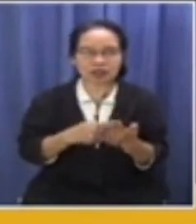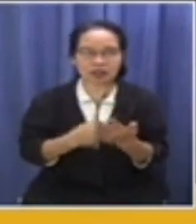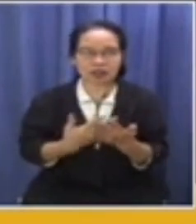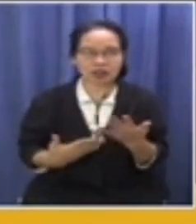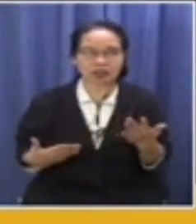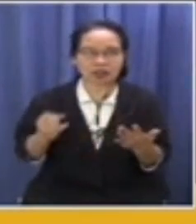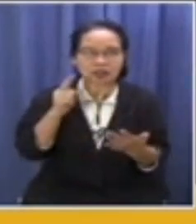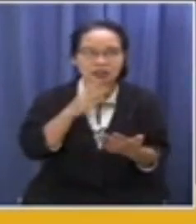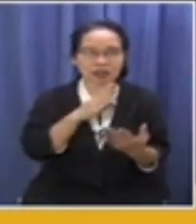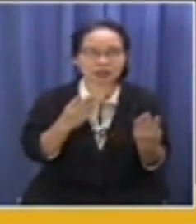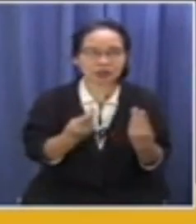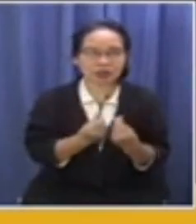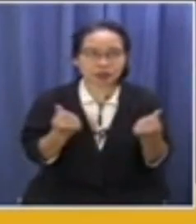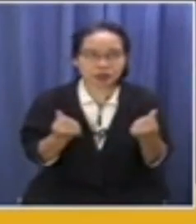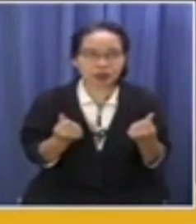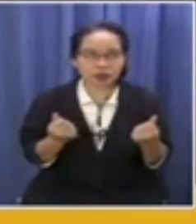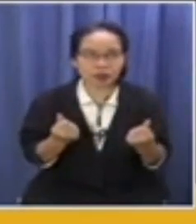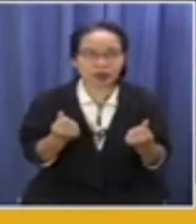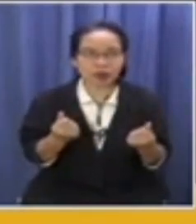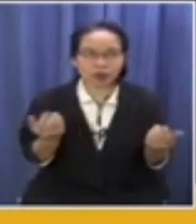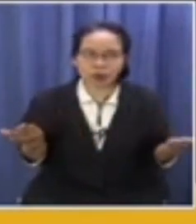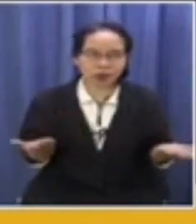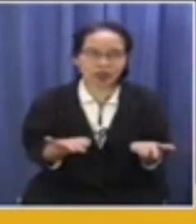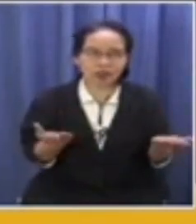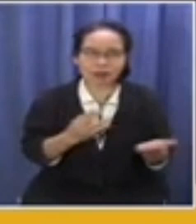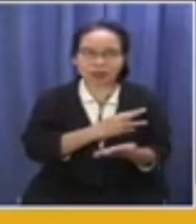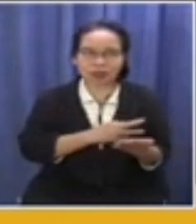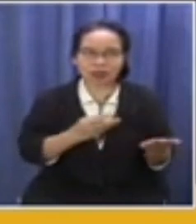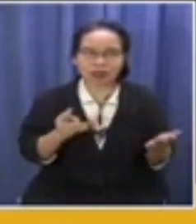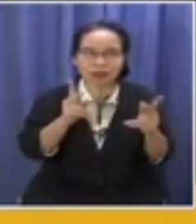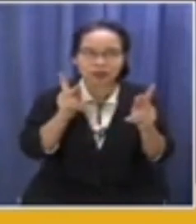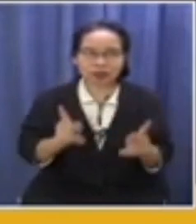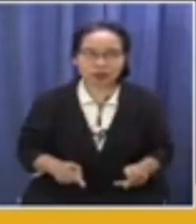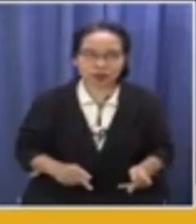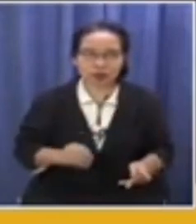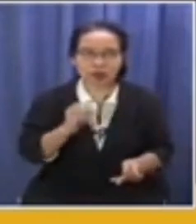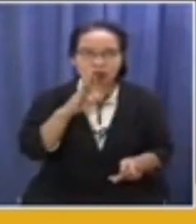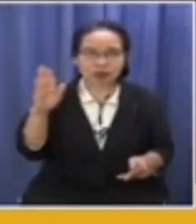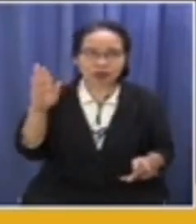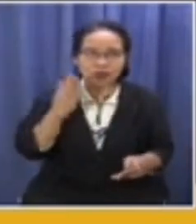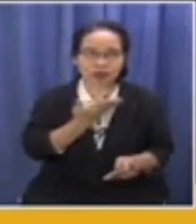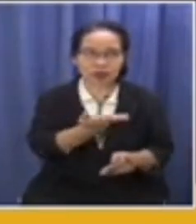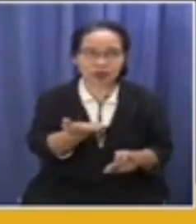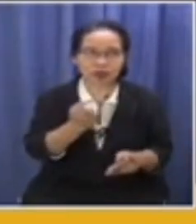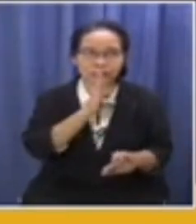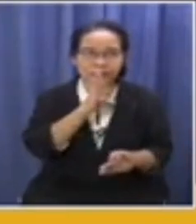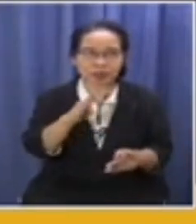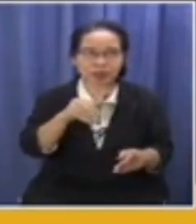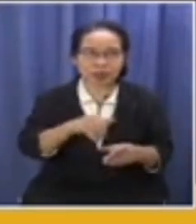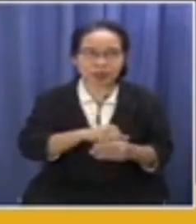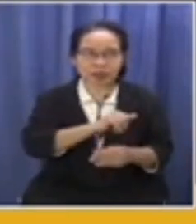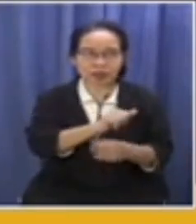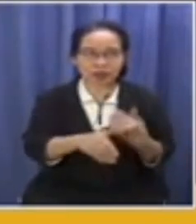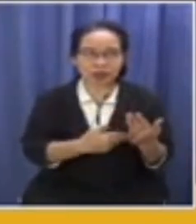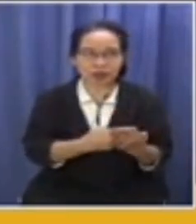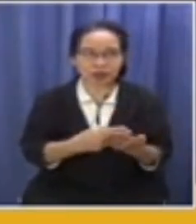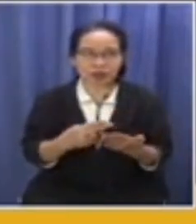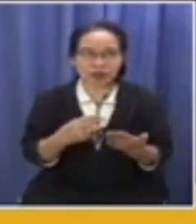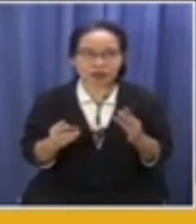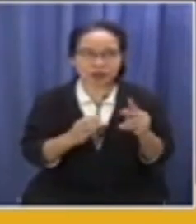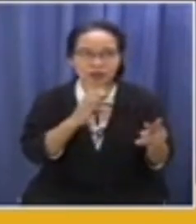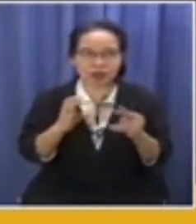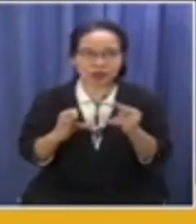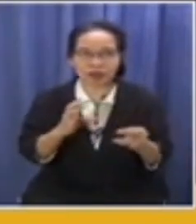mapupugnaw ng ganito anoang anyo ng mga pagkatao ang nararapat sa inyo sa banal na